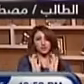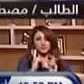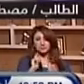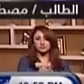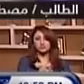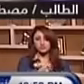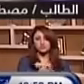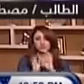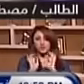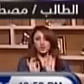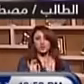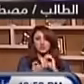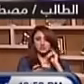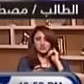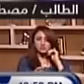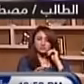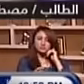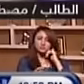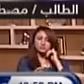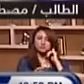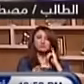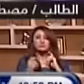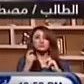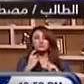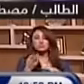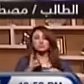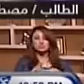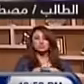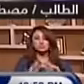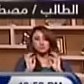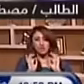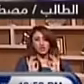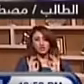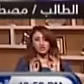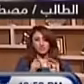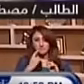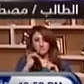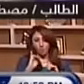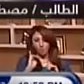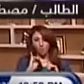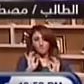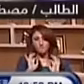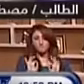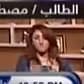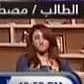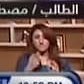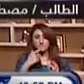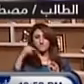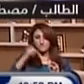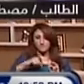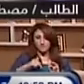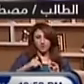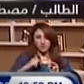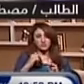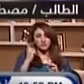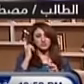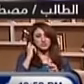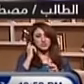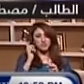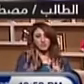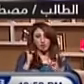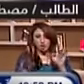للوزاره، وفي فعلا حاجه حقيقيه حصلت. احنا بقى سايبين كل الكلام ده. يعني النهارده خبر النهارده طلع اليوم